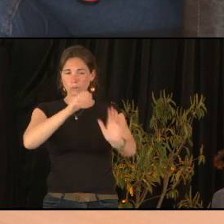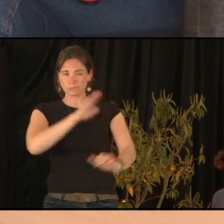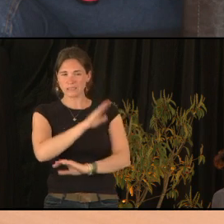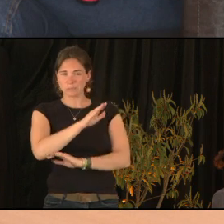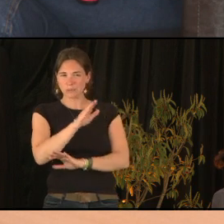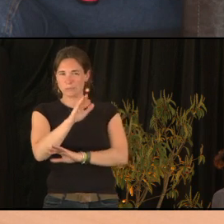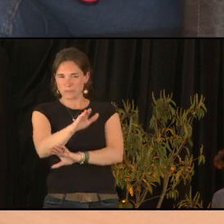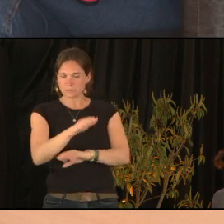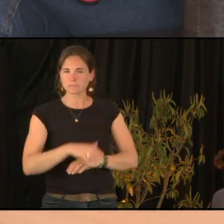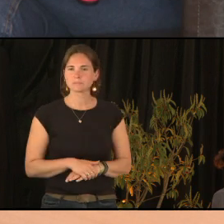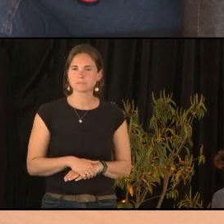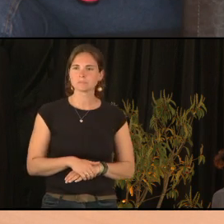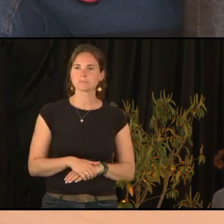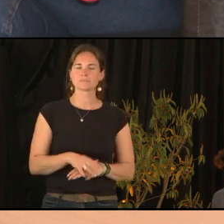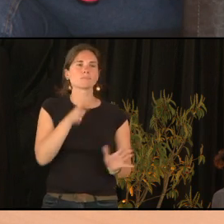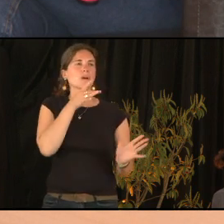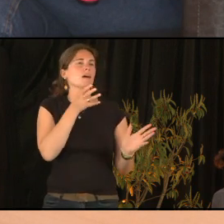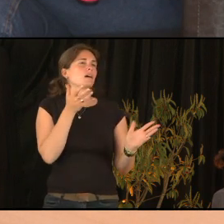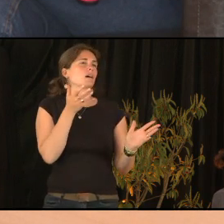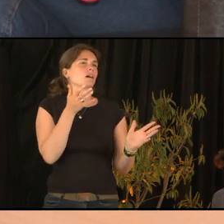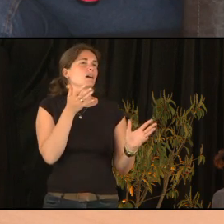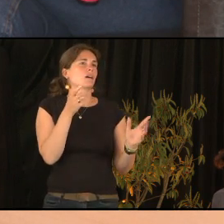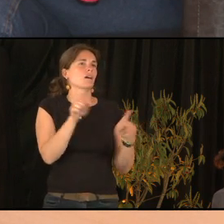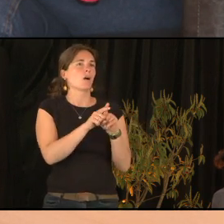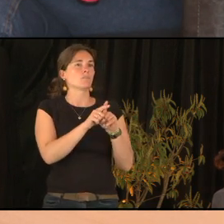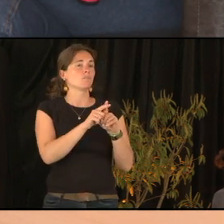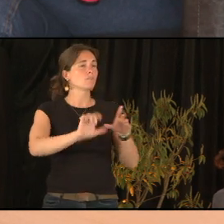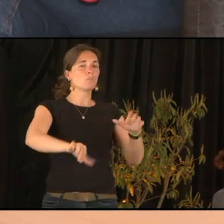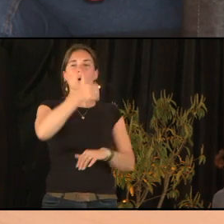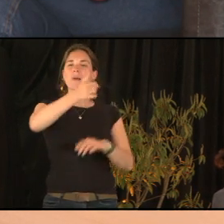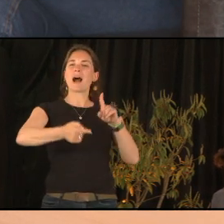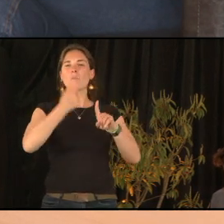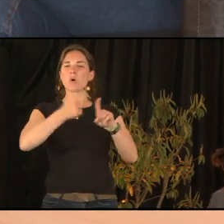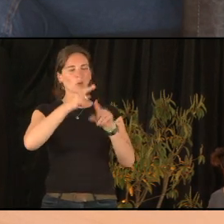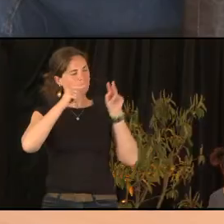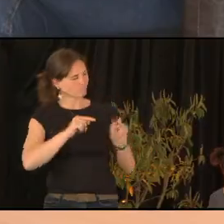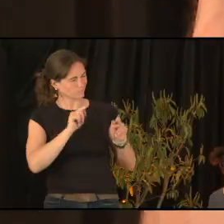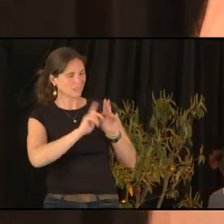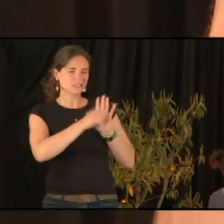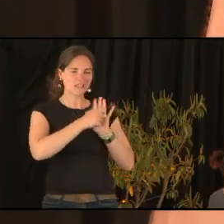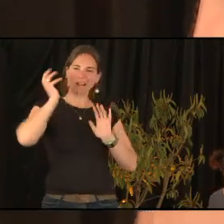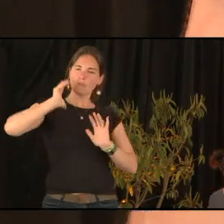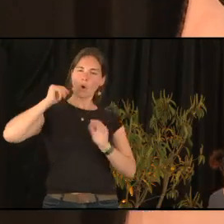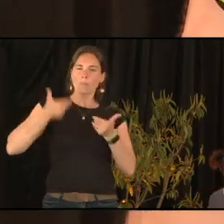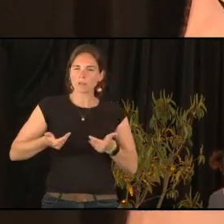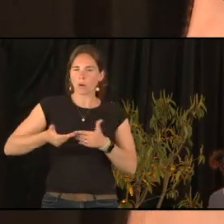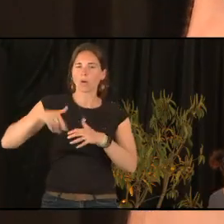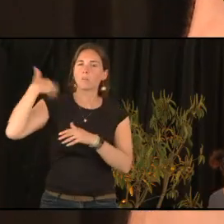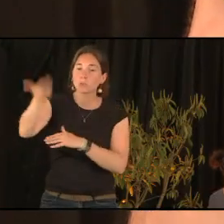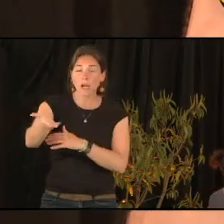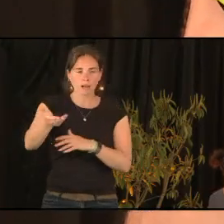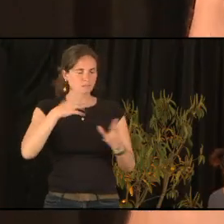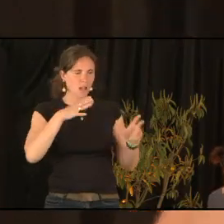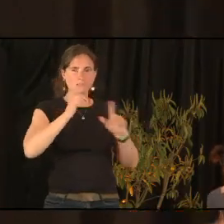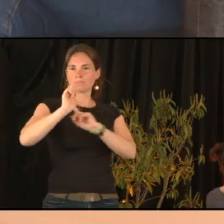vraiment déterminer un point de vue dominant et privilégié. Et ces points de vue vacillent